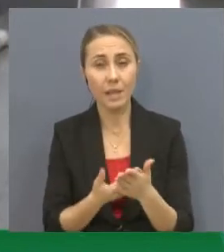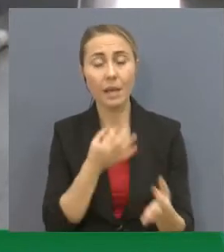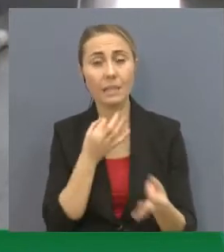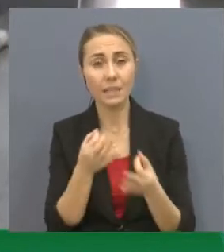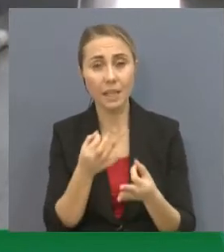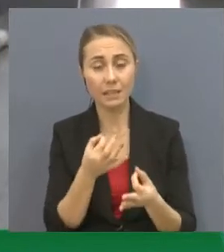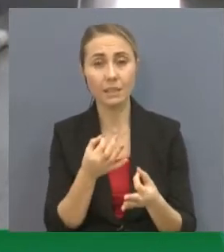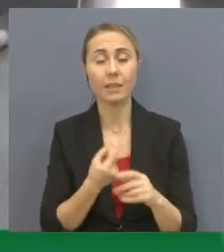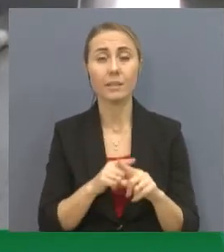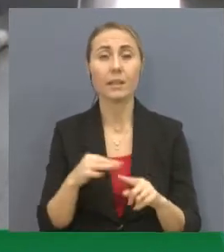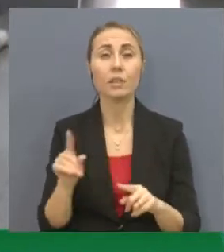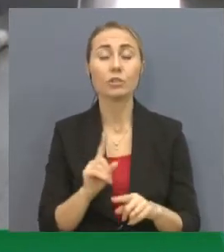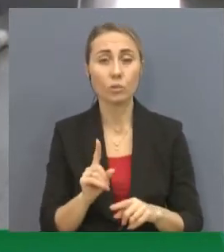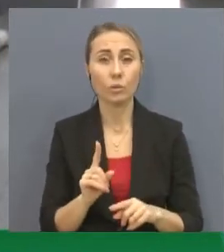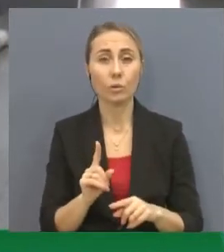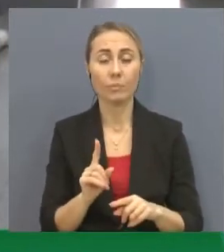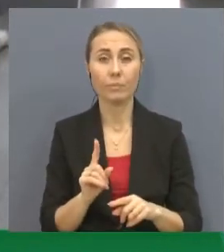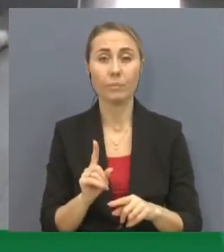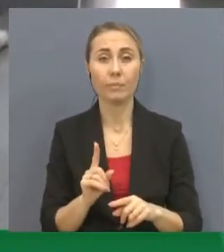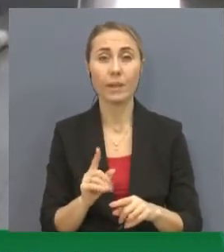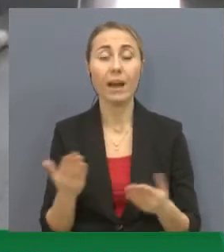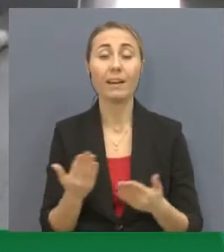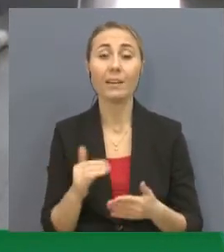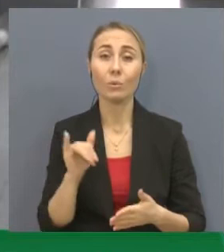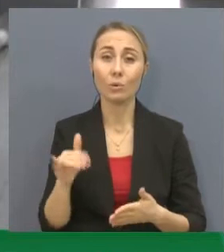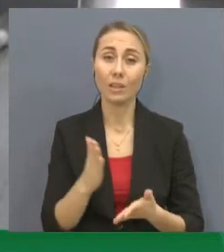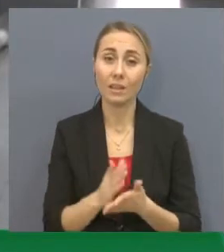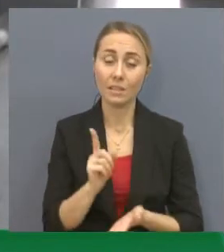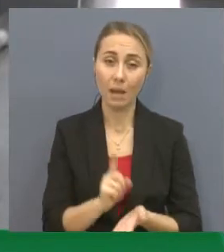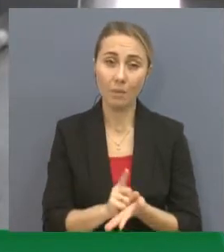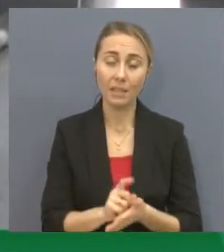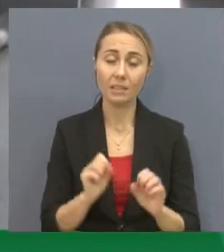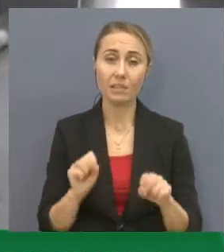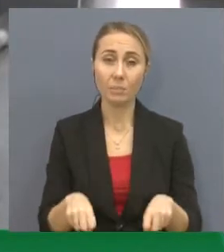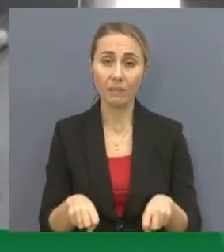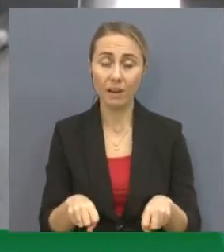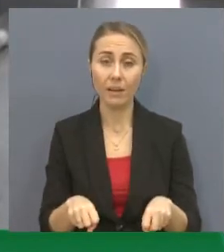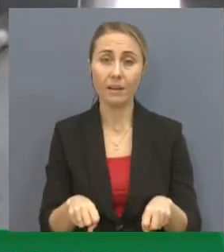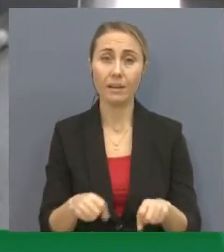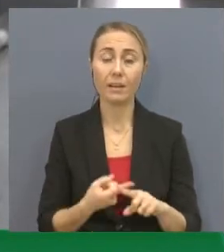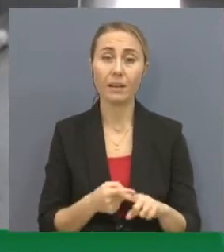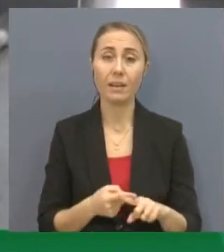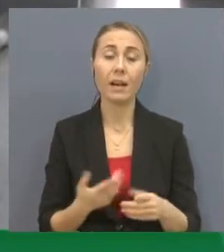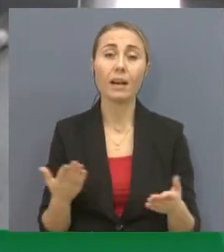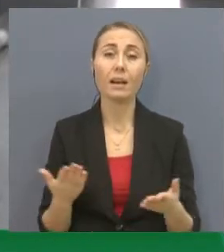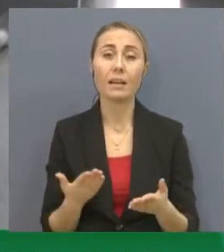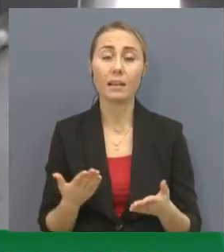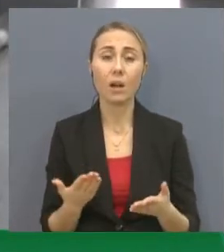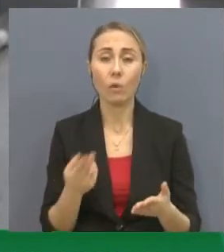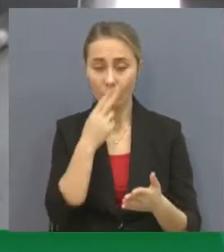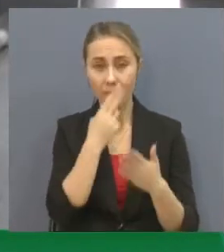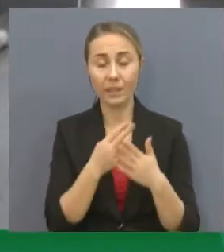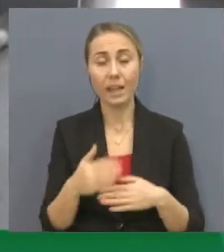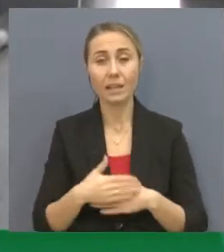разъясняются что какие у них я здесь обязанности право какой вид наказание как они его